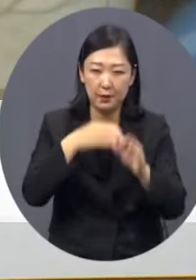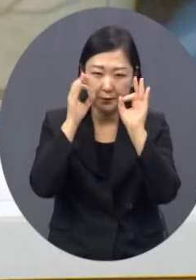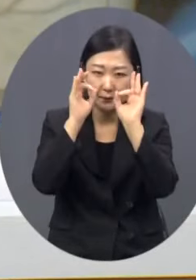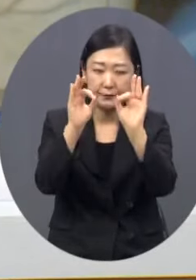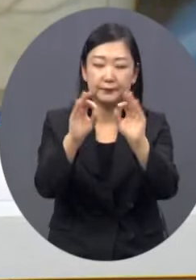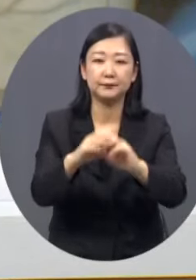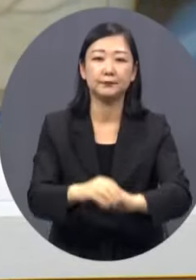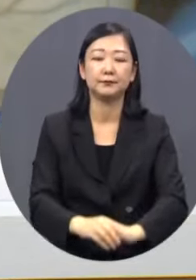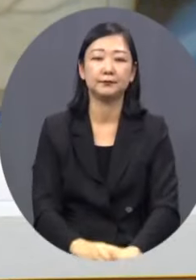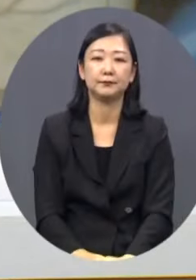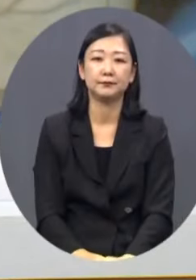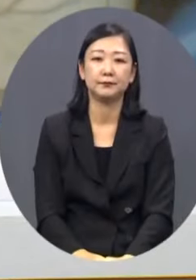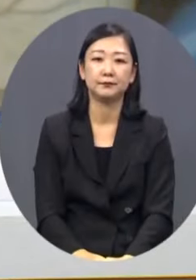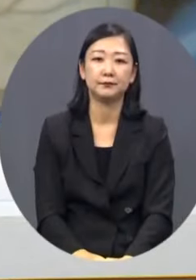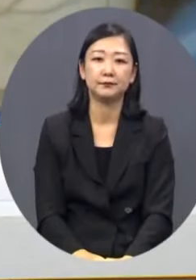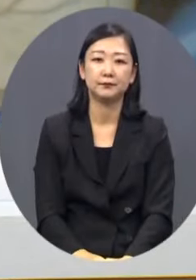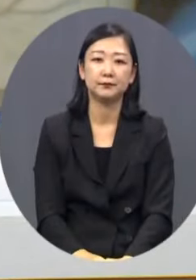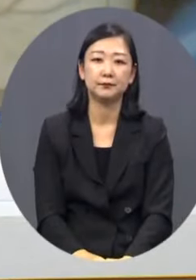홍수현